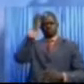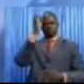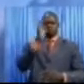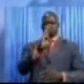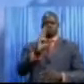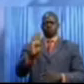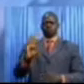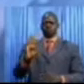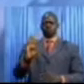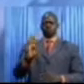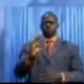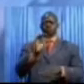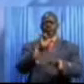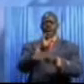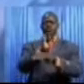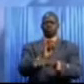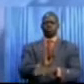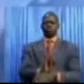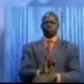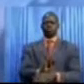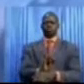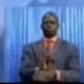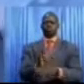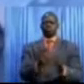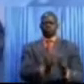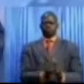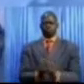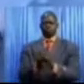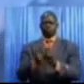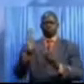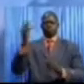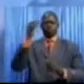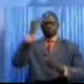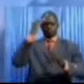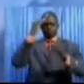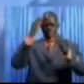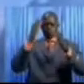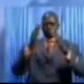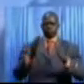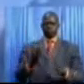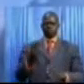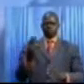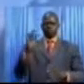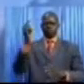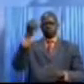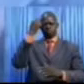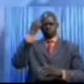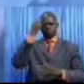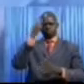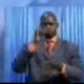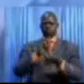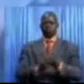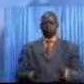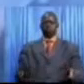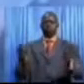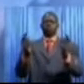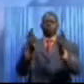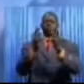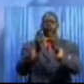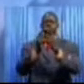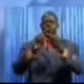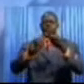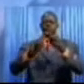et ivoiriens et de l'ensemble des ministres des deux gouvernements. Cette rencontre bilatérale a